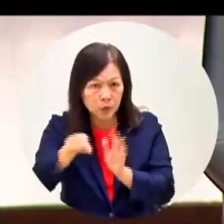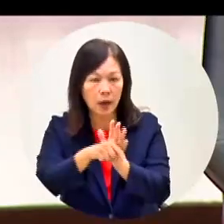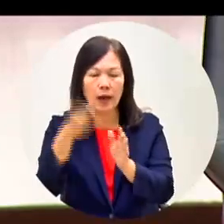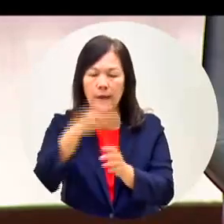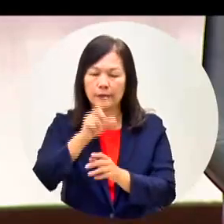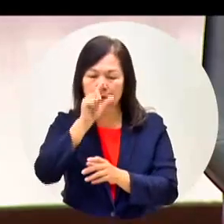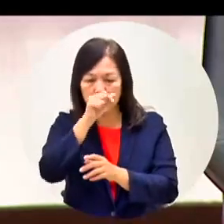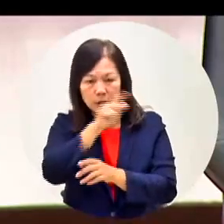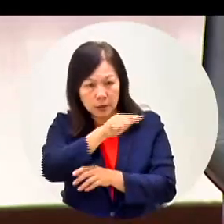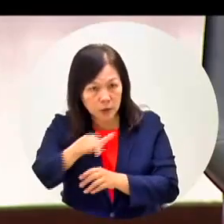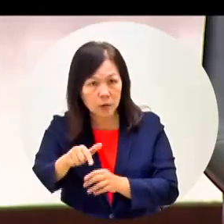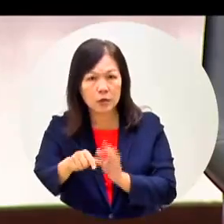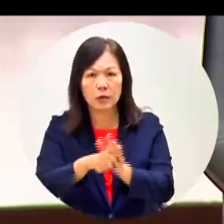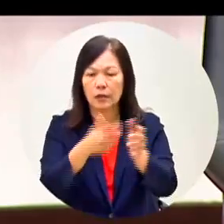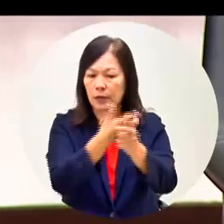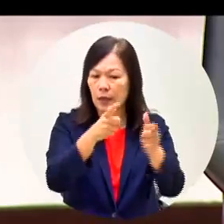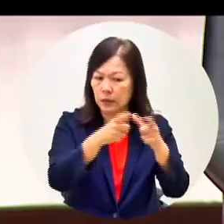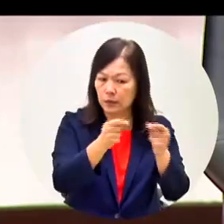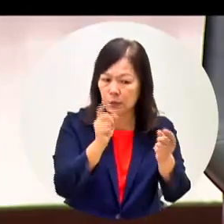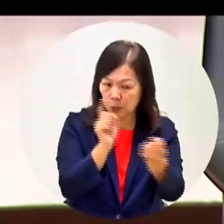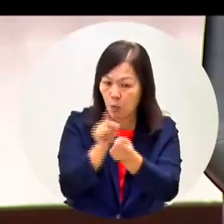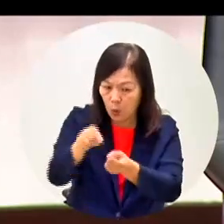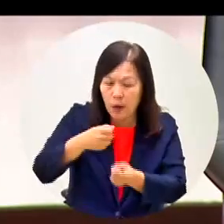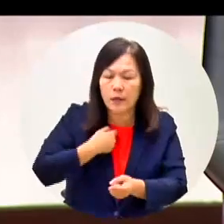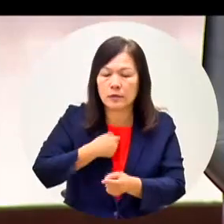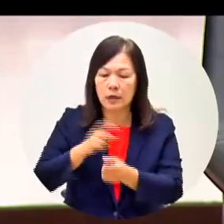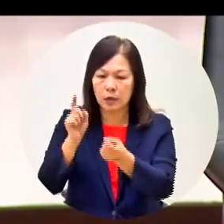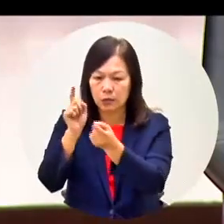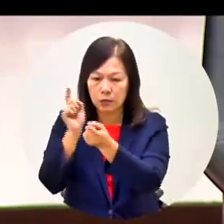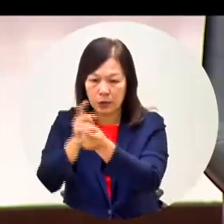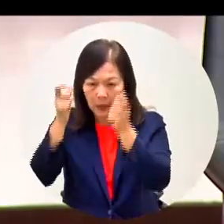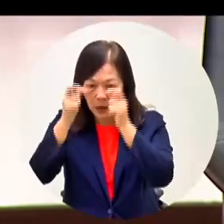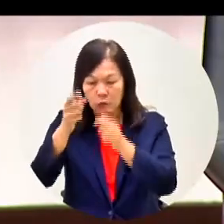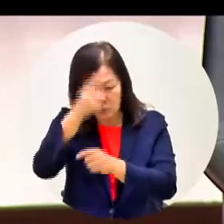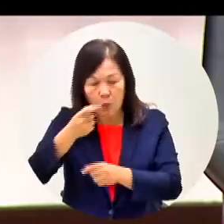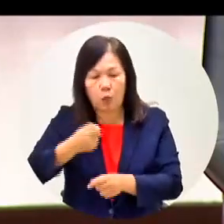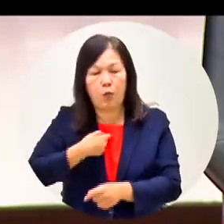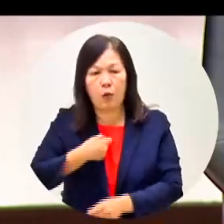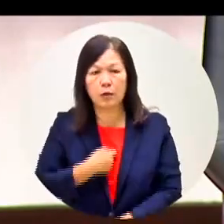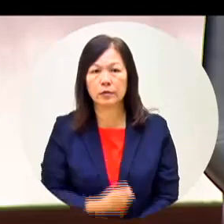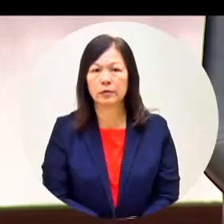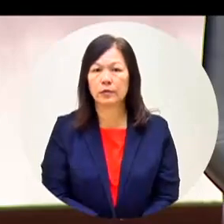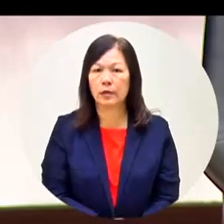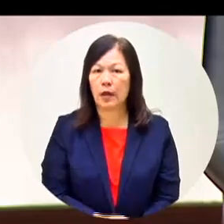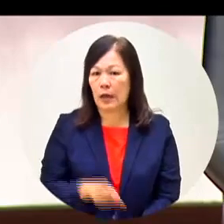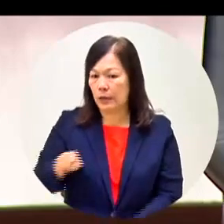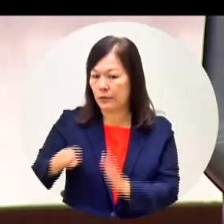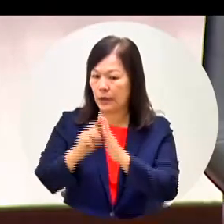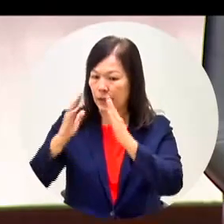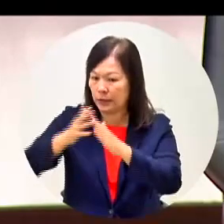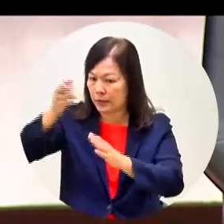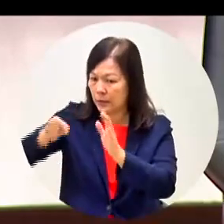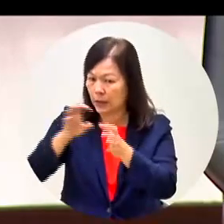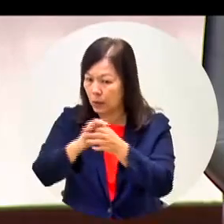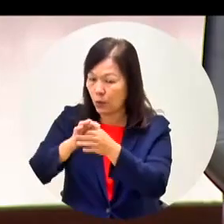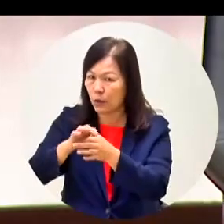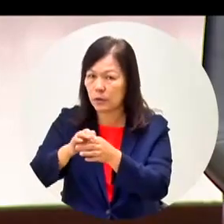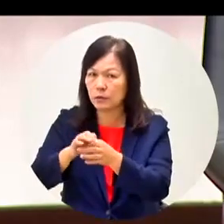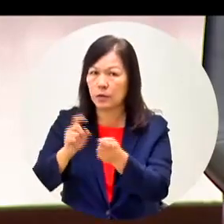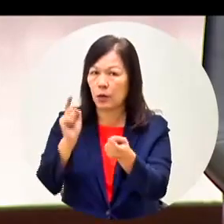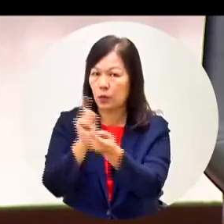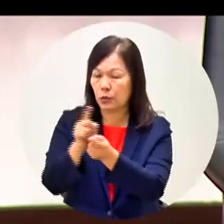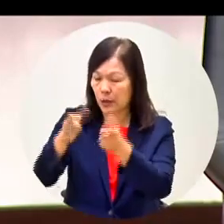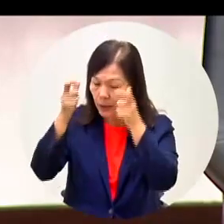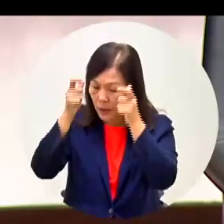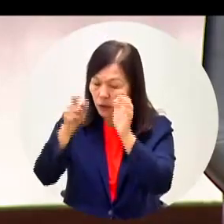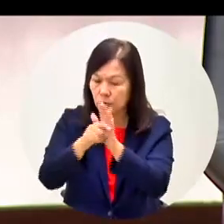更了解我们高雄，因为他们现在因为寒流效应的关系，对于高雄产生了极高的兴